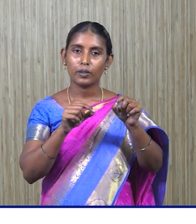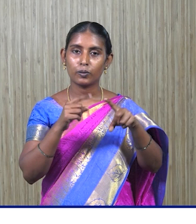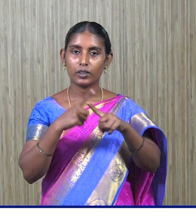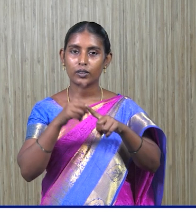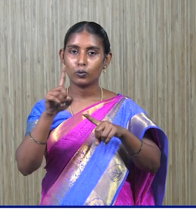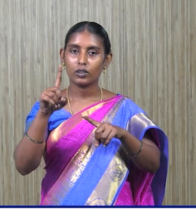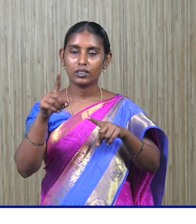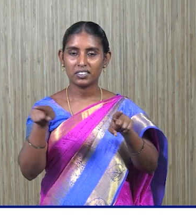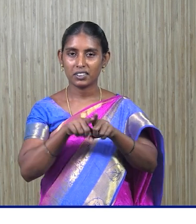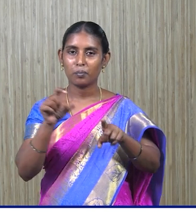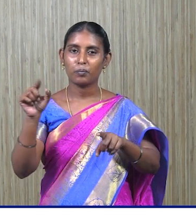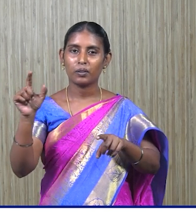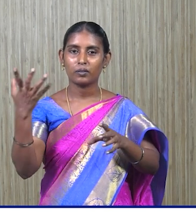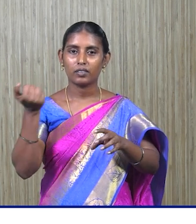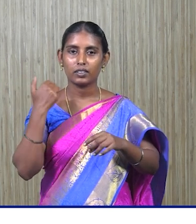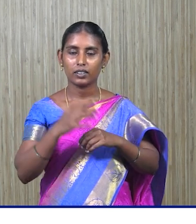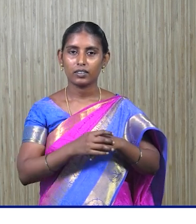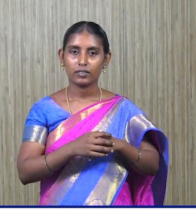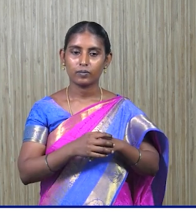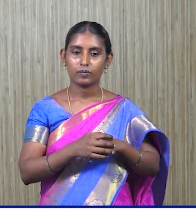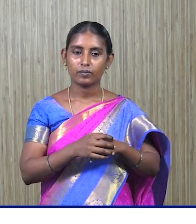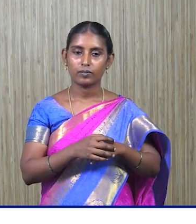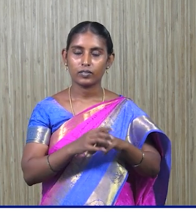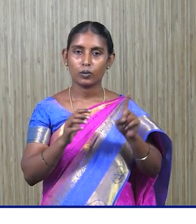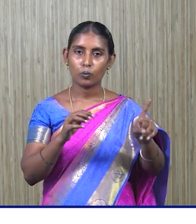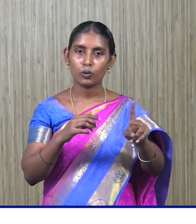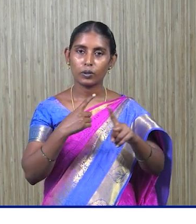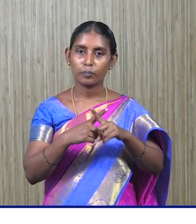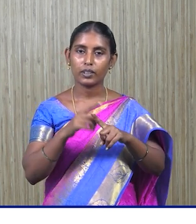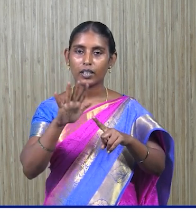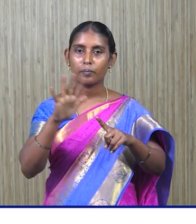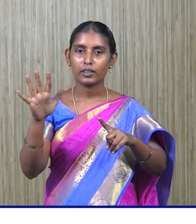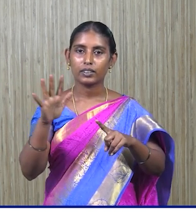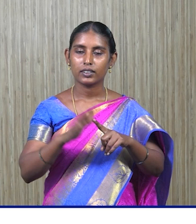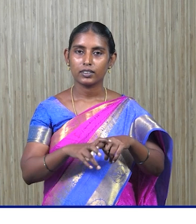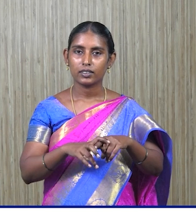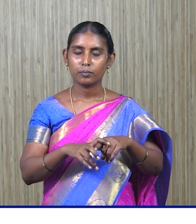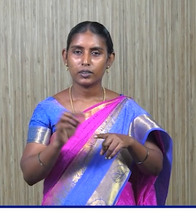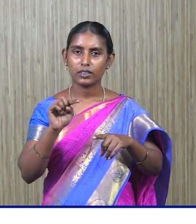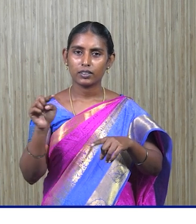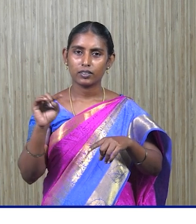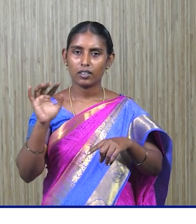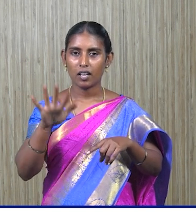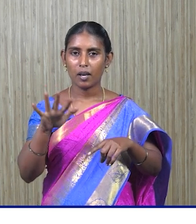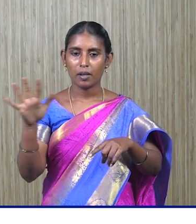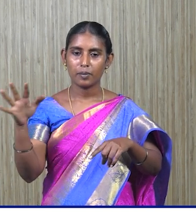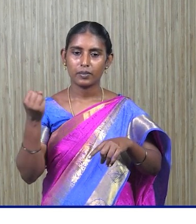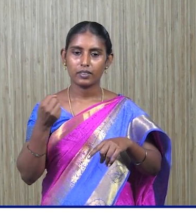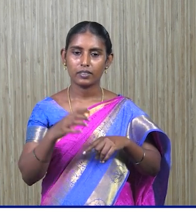11 பெருக்கல் 1 என்ன வரும் நமக்கு விடை? 11. 1 பெருக்கல் 55, 1 55 உடன் பெருக்கினால் என்ன